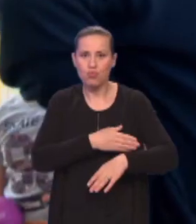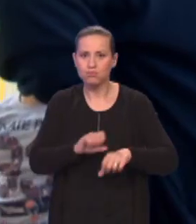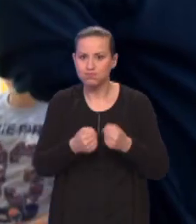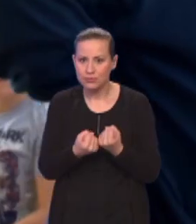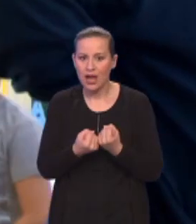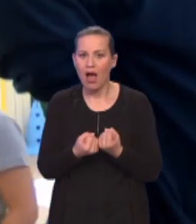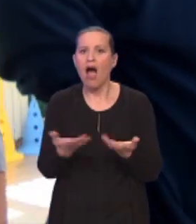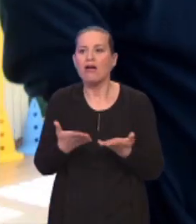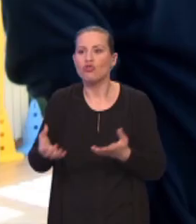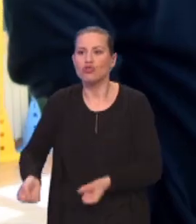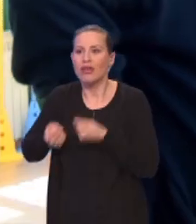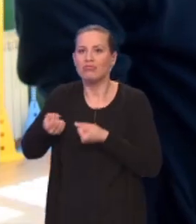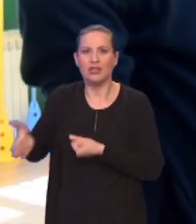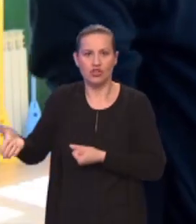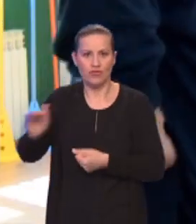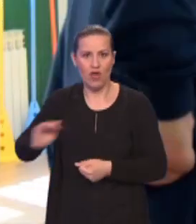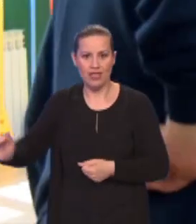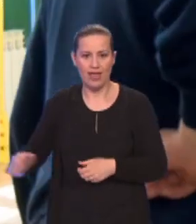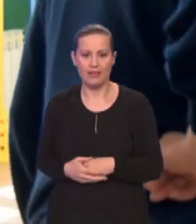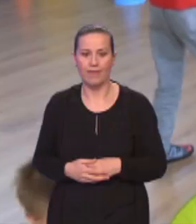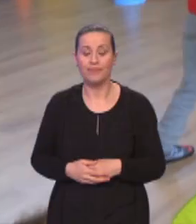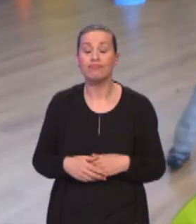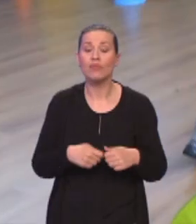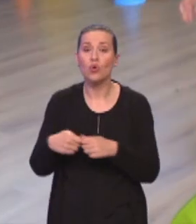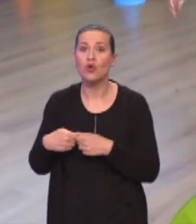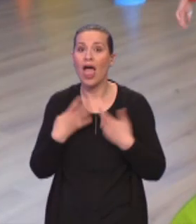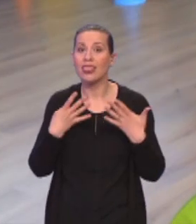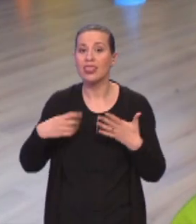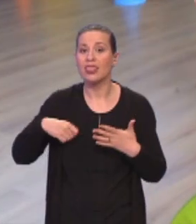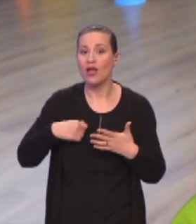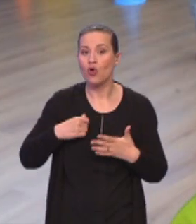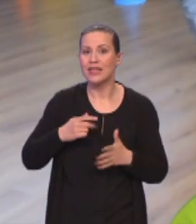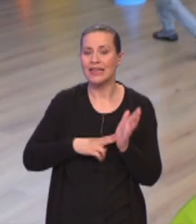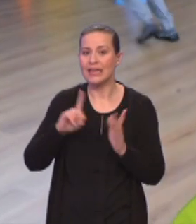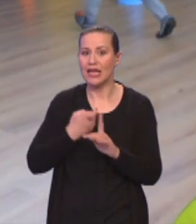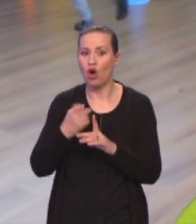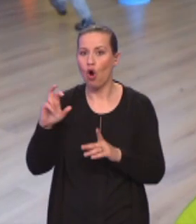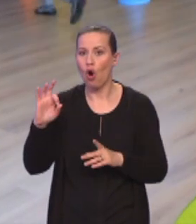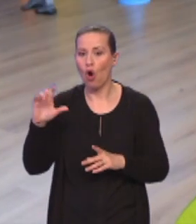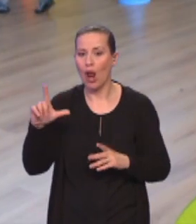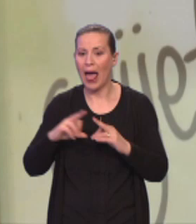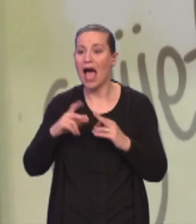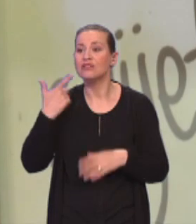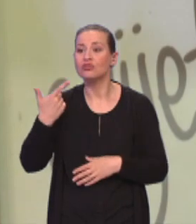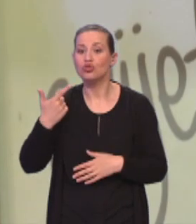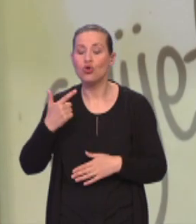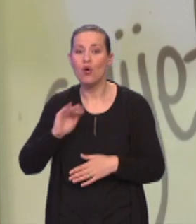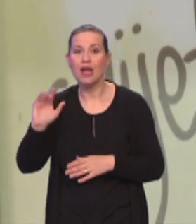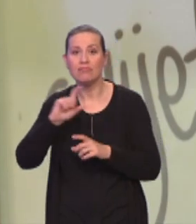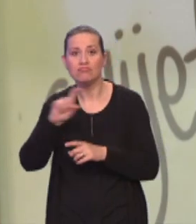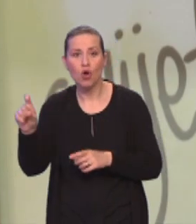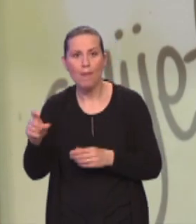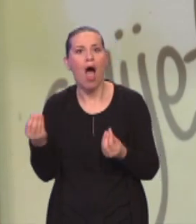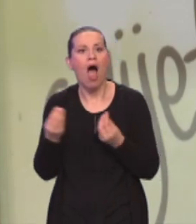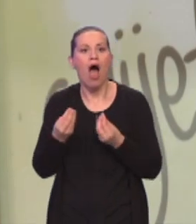sve. Udruga Vukovarski leptirići i 9-godišnjem Nikoli drugi je dom. No njegove roditelje već brine što će biti s njim kada